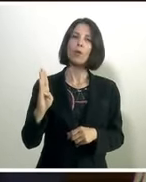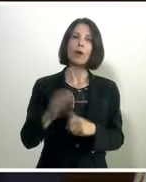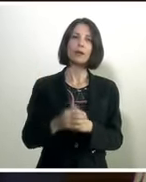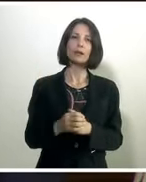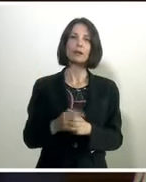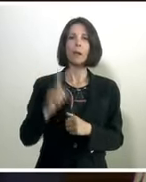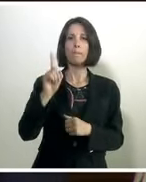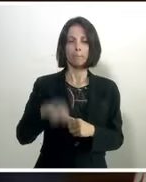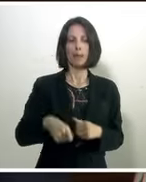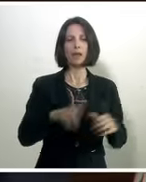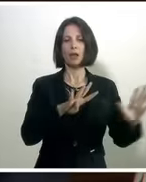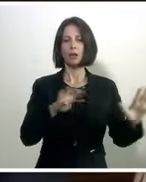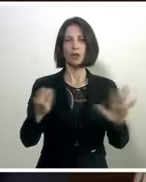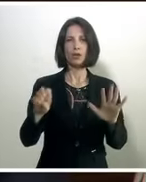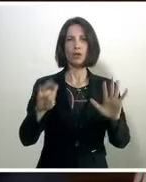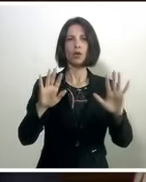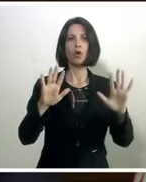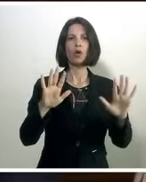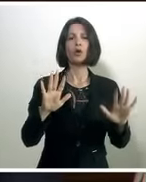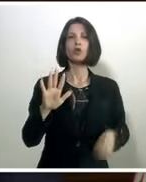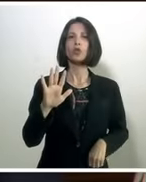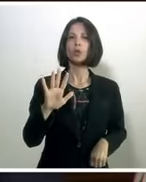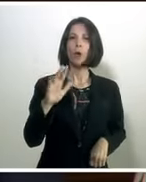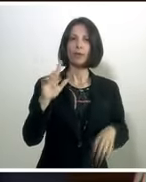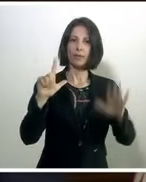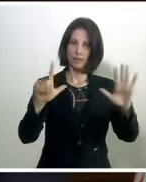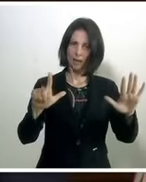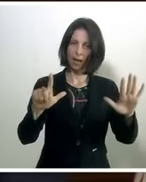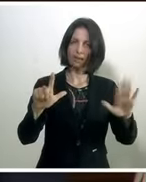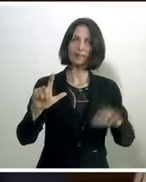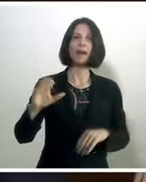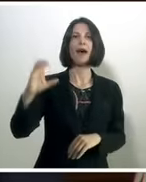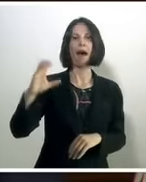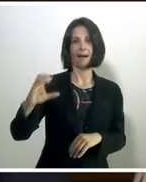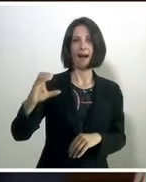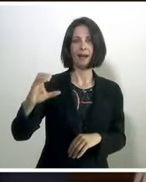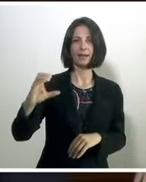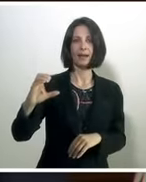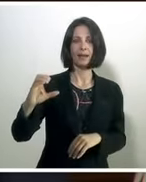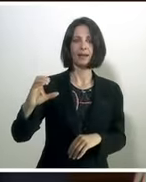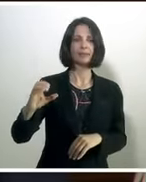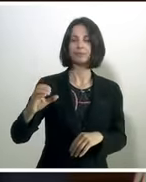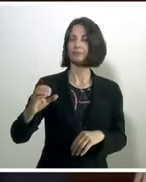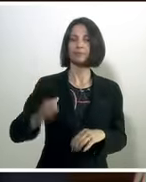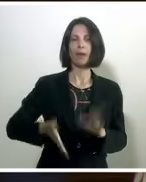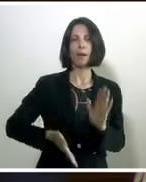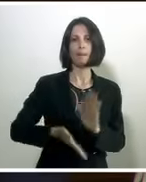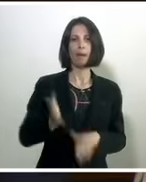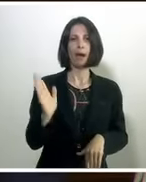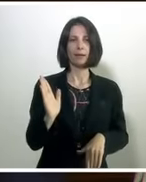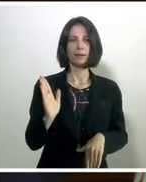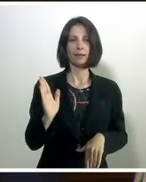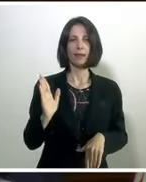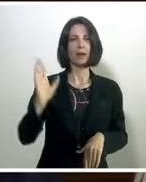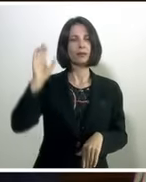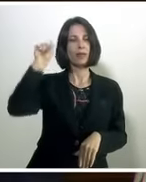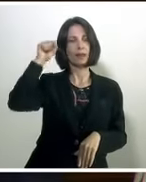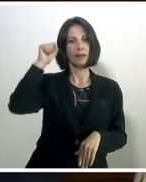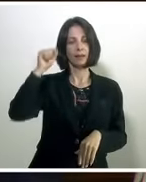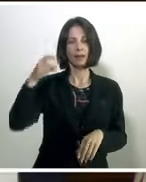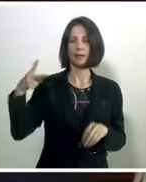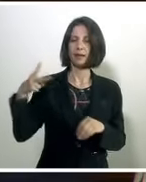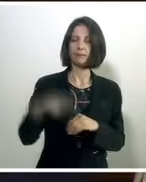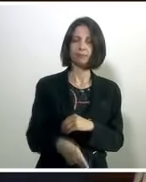1957 da vicesegretario regionale a Cagliari il cordone ombelicale con le cose politiche di Sardegna per assumere una